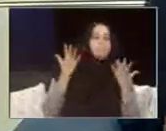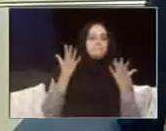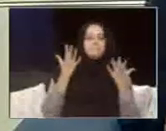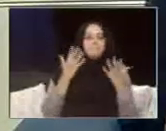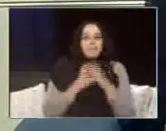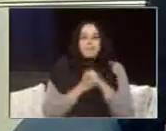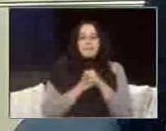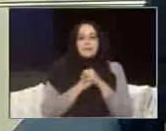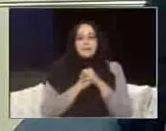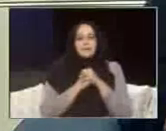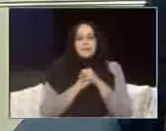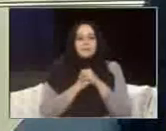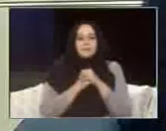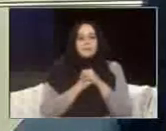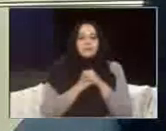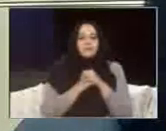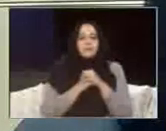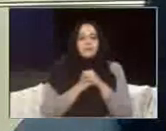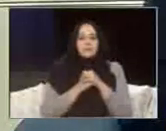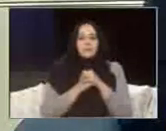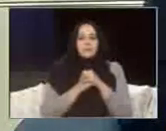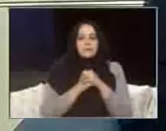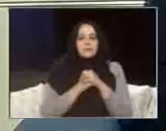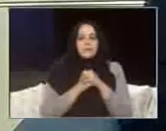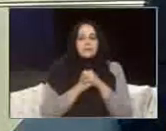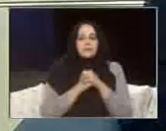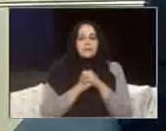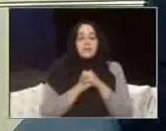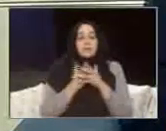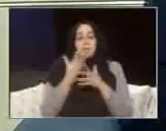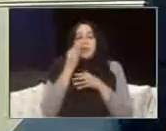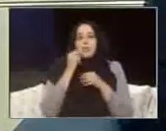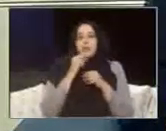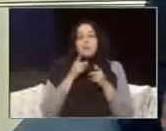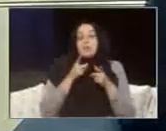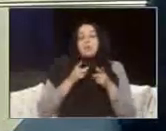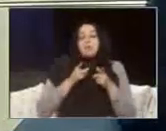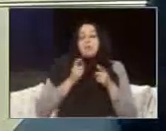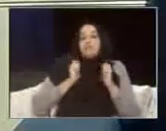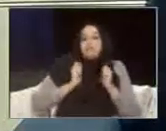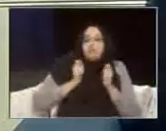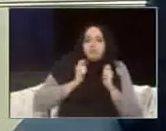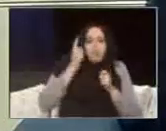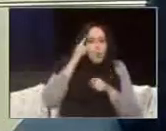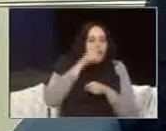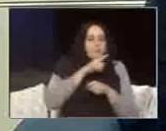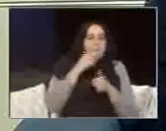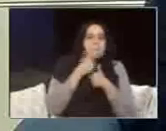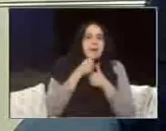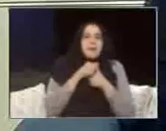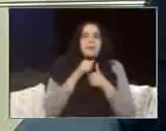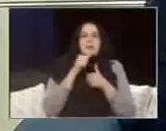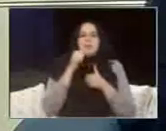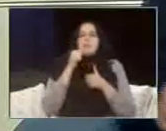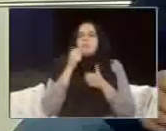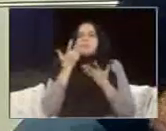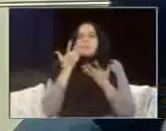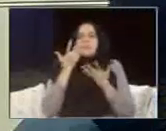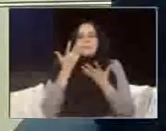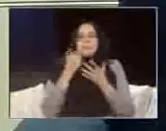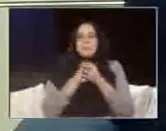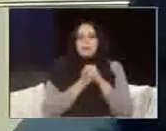كفاح يروحوا من حوايج الدار من الدار راحوا مبالغ بزاف.